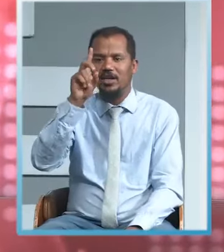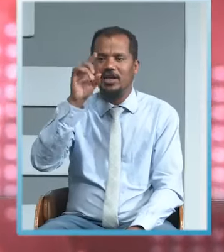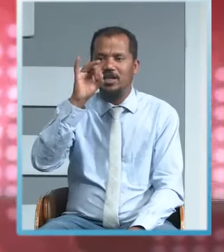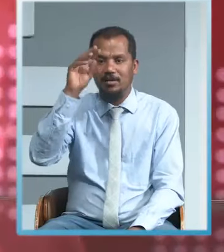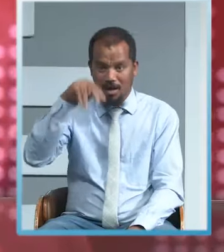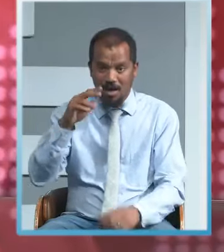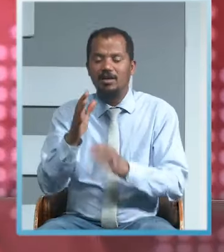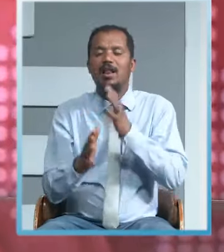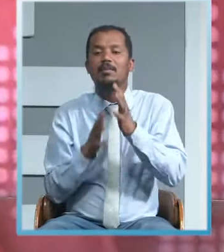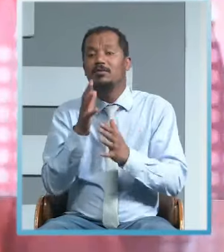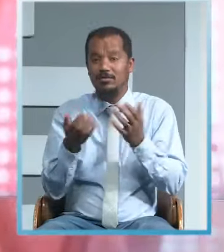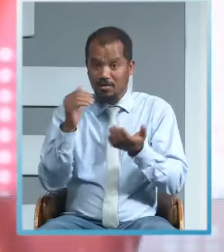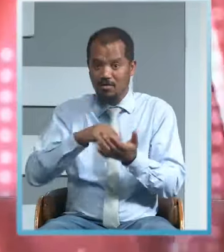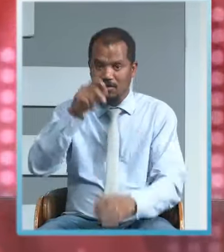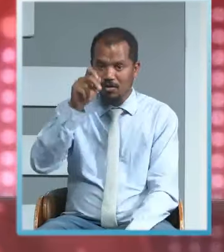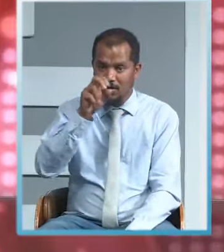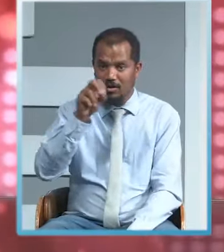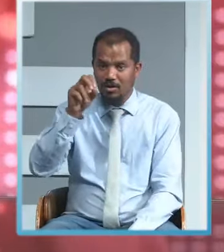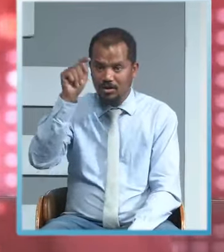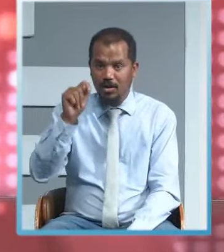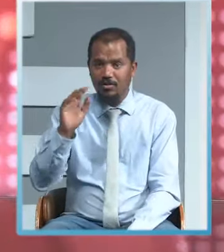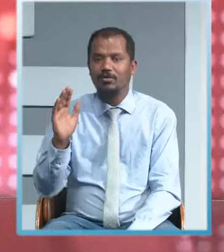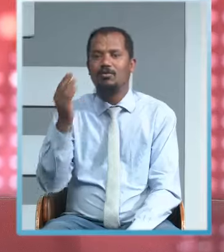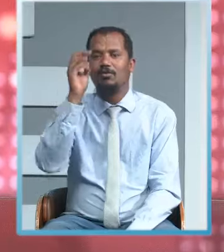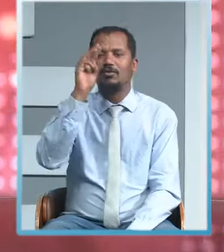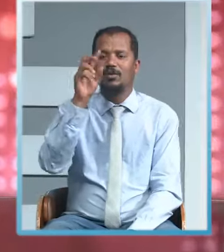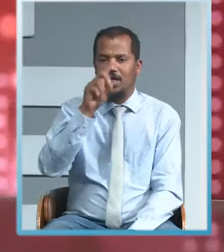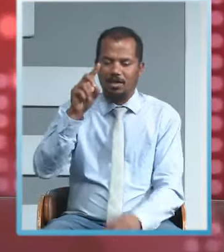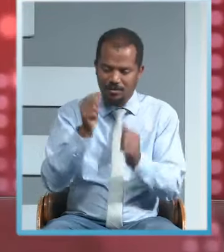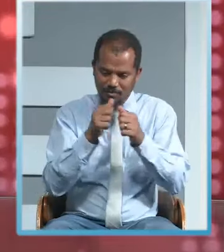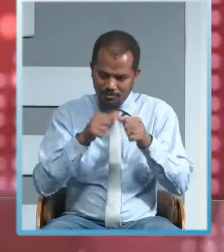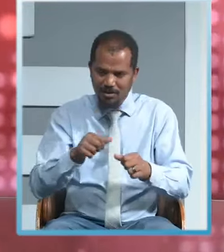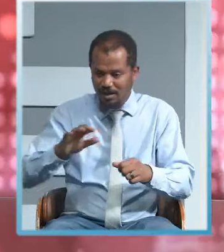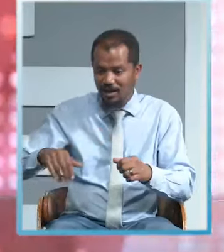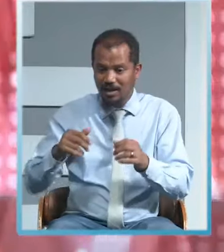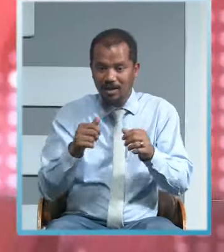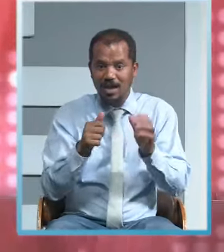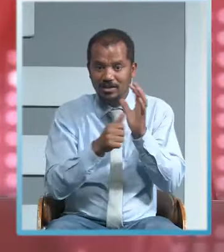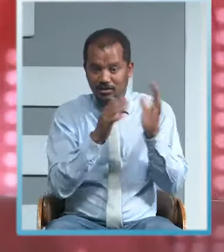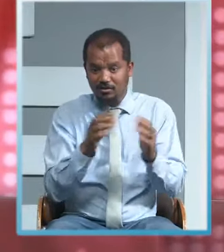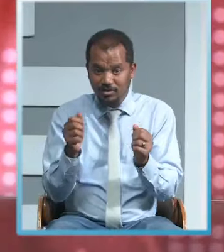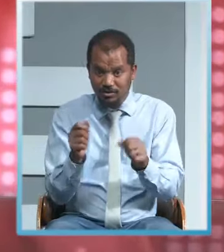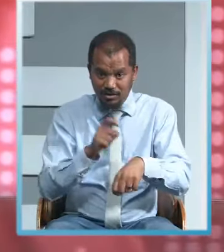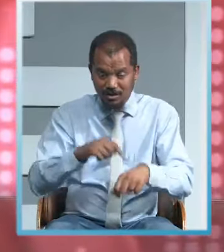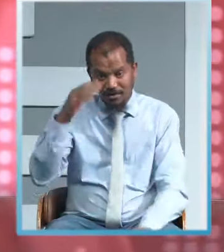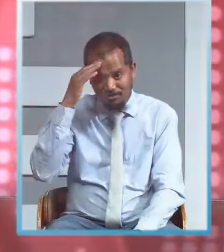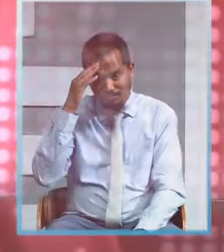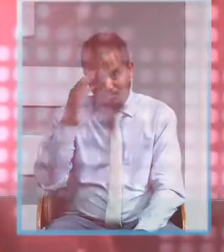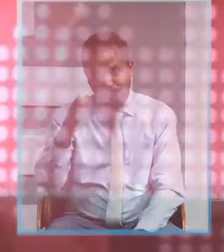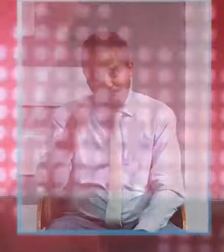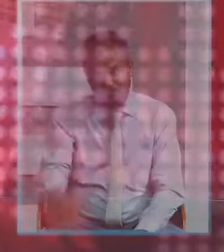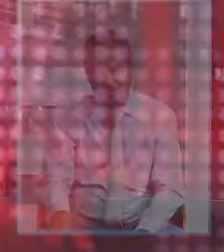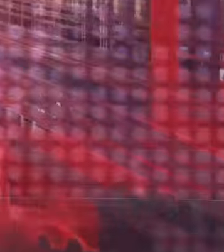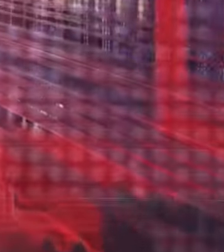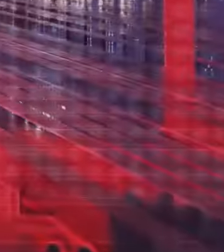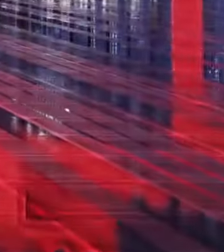ነበርኩ። ለምልክት ቋንቋው ደግሞ ዳዊት ጎሳ አብሮኝ ቆይቷል። ከቀሪ የኢሳት ዝግጅቶች ጋር ሰናይ ጊዜ።